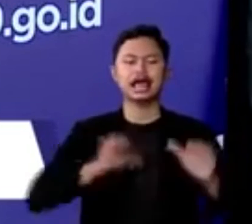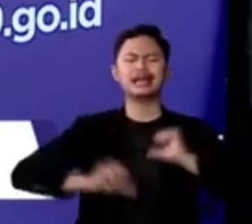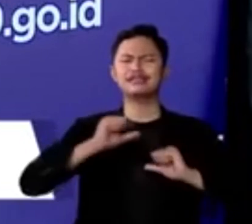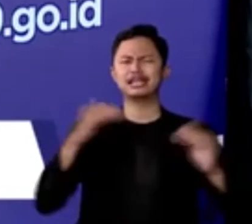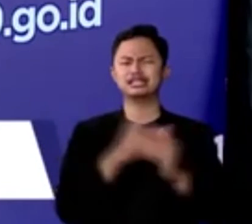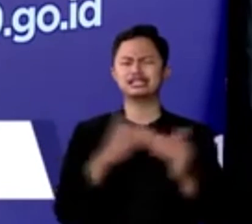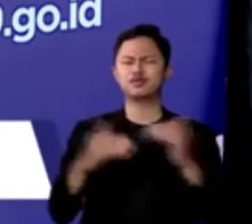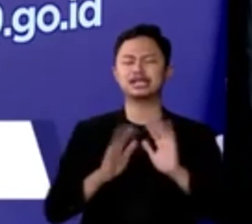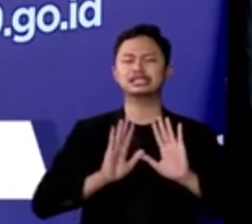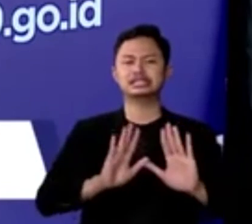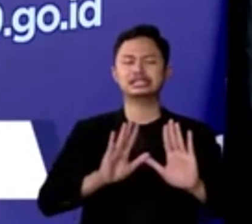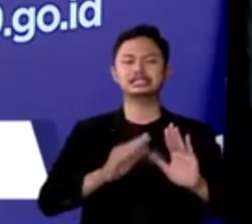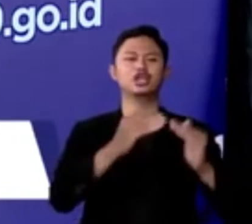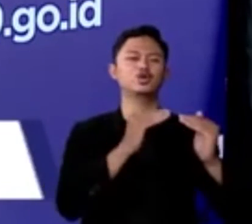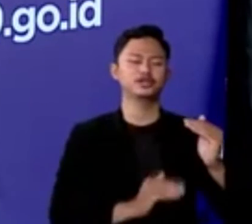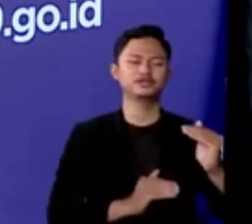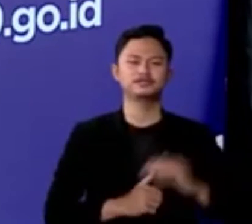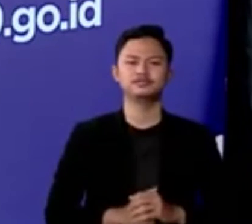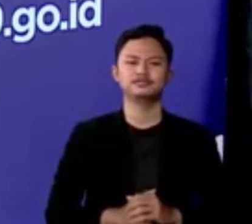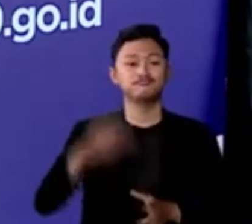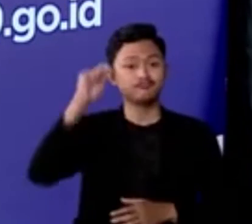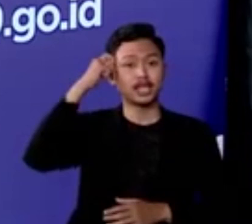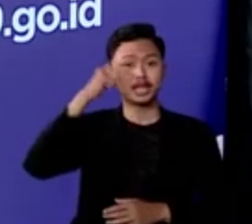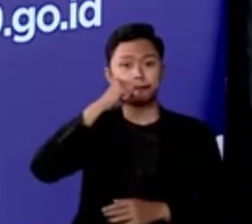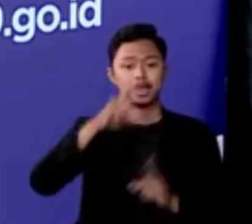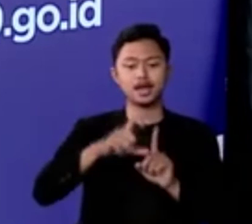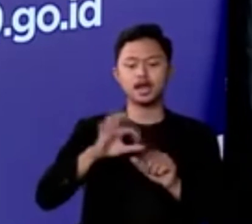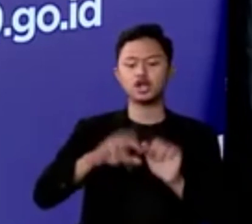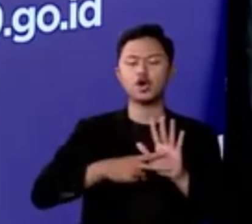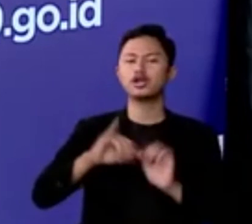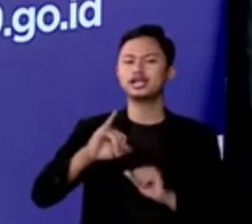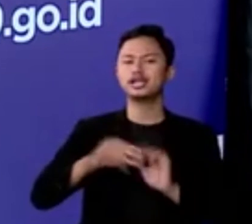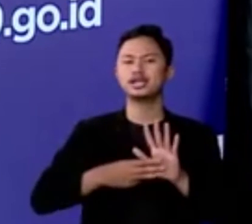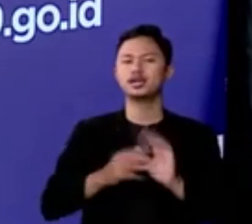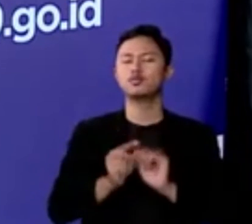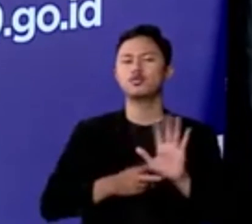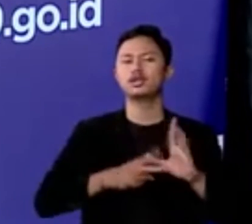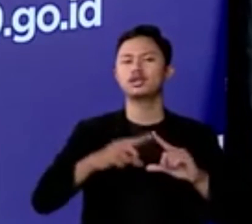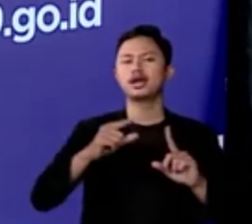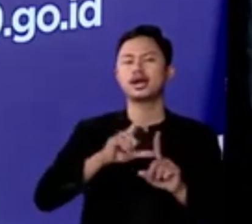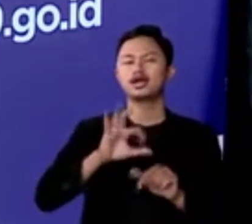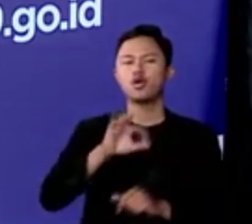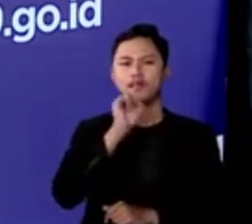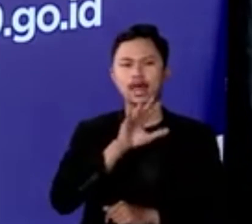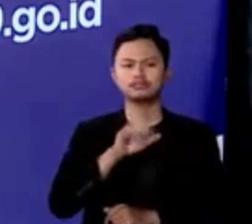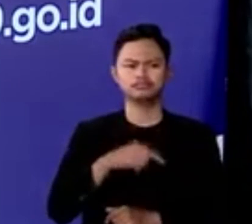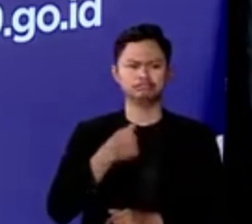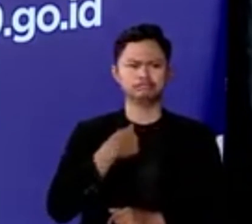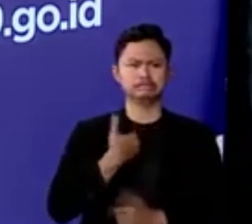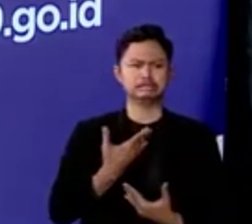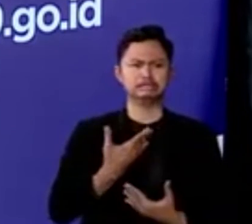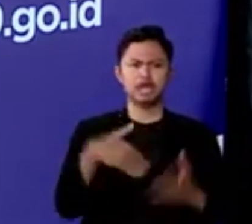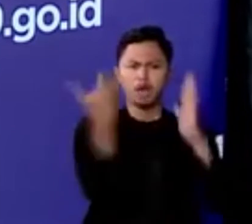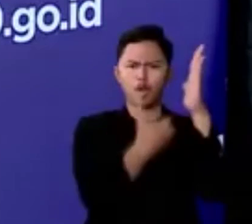mobilitas Ingat pesan ketua Satgas covert 19 Letnan Jenderal TNI Doni monardo apa yang kita lakukan